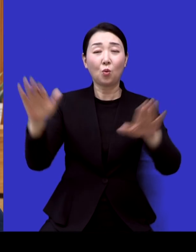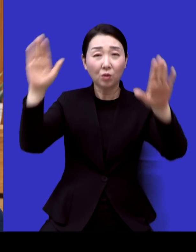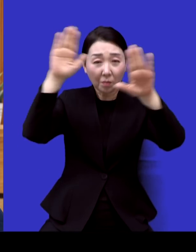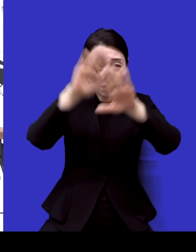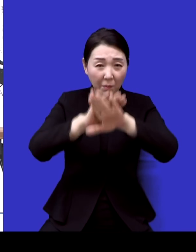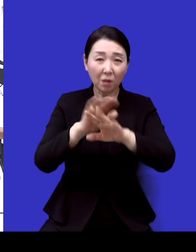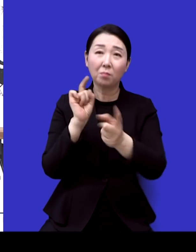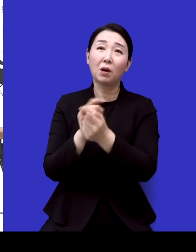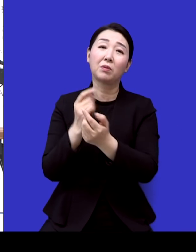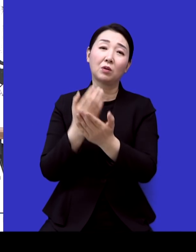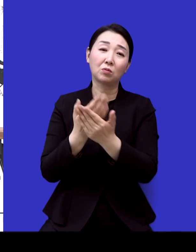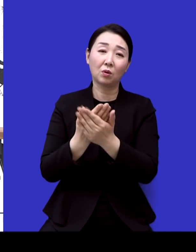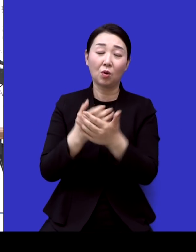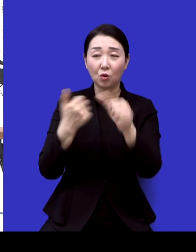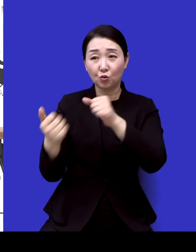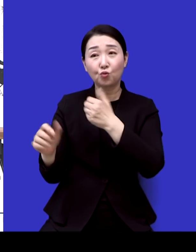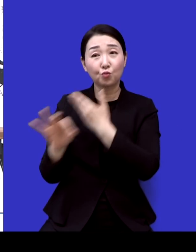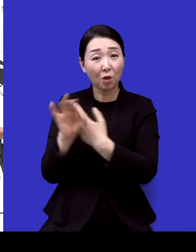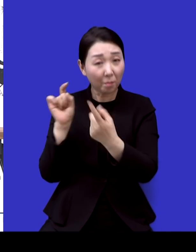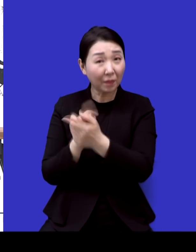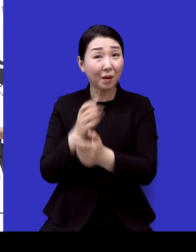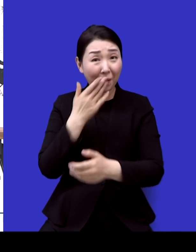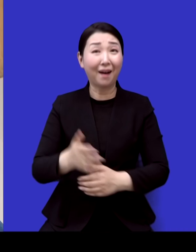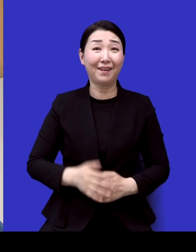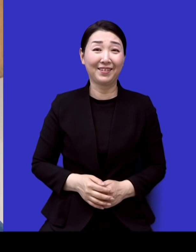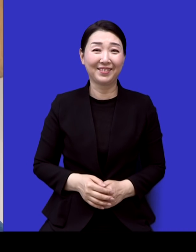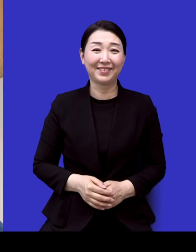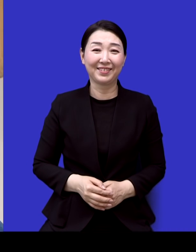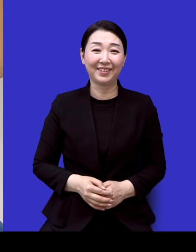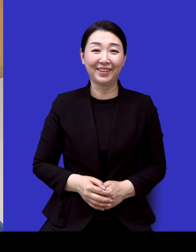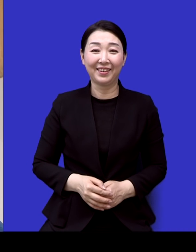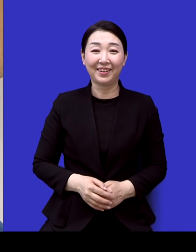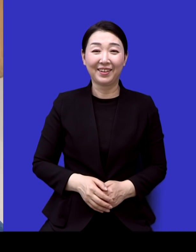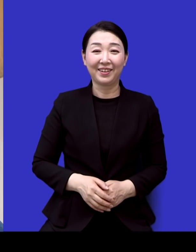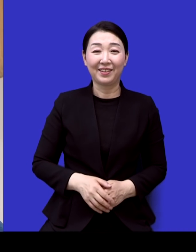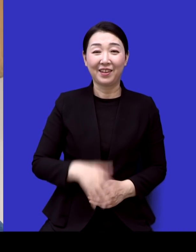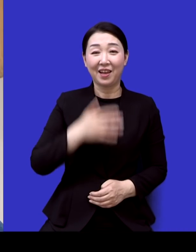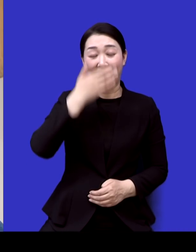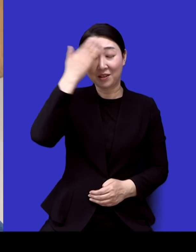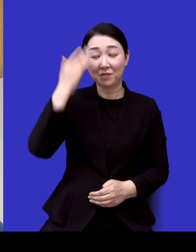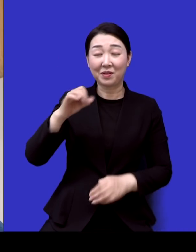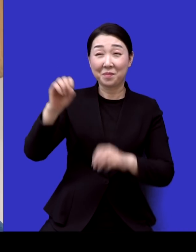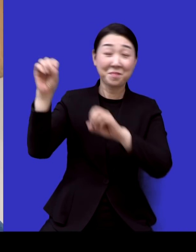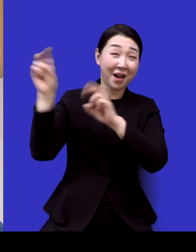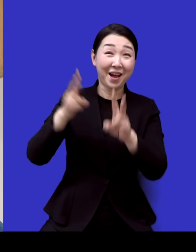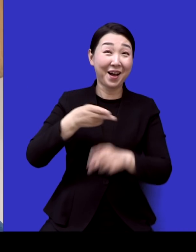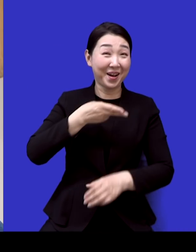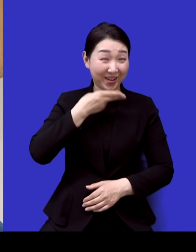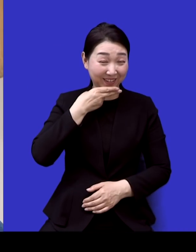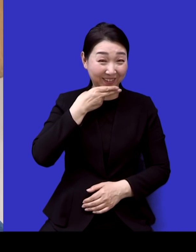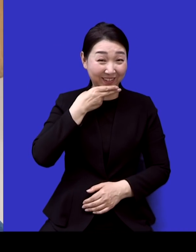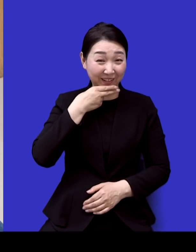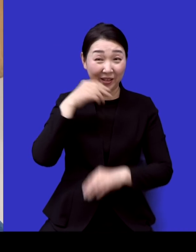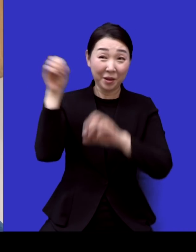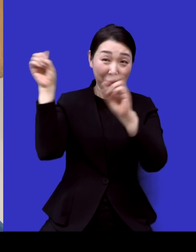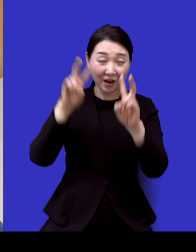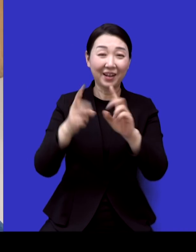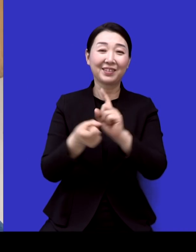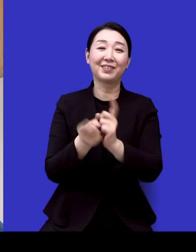만나주세요 그랬는데 죽으면 만나는 거 아니에요? 그러니까 다행히 벼락을 치진 않으셨는데 벼락